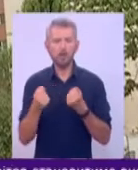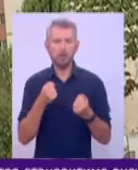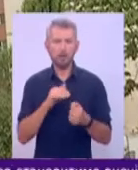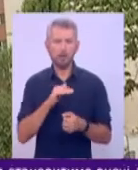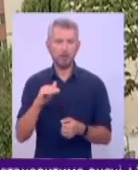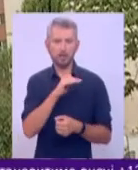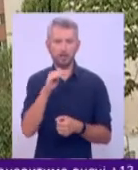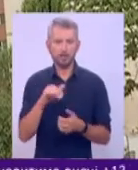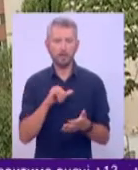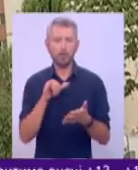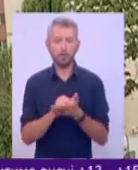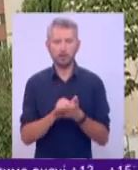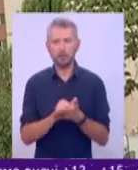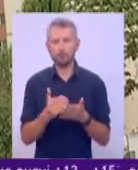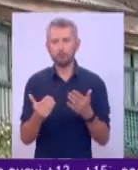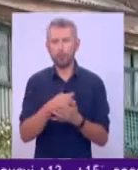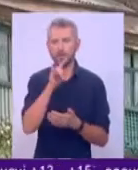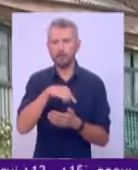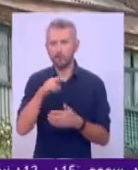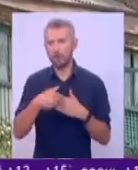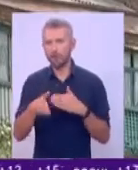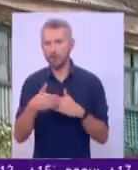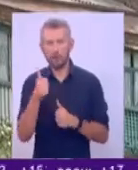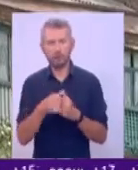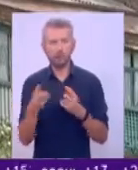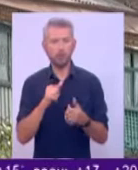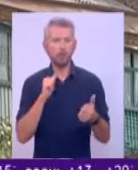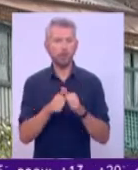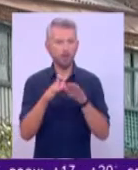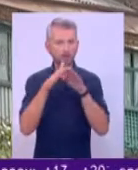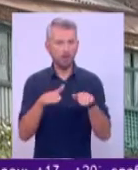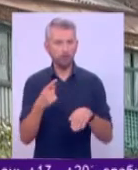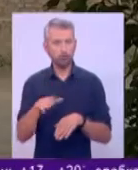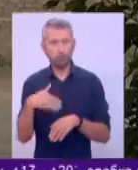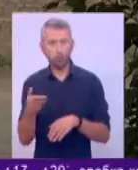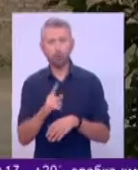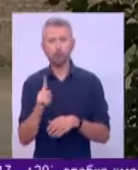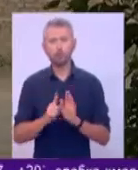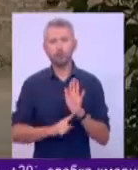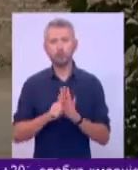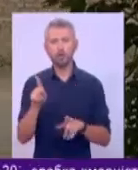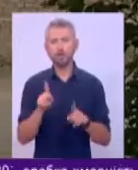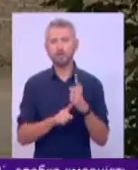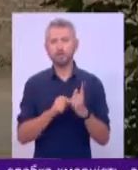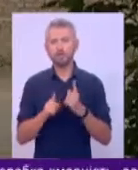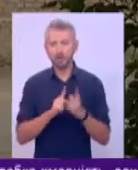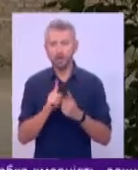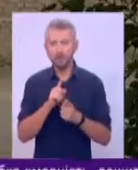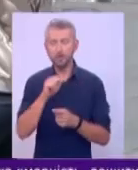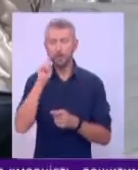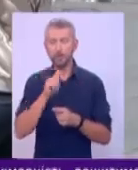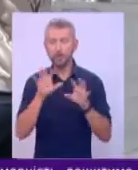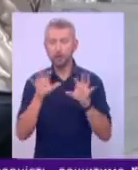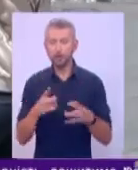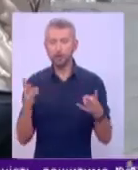встановлення енергоефективних вікон та дверей. Часто потрібно міняти повністю дах. З одного боку, для того, аби розпочати такі зміни, за українським